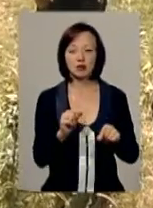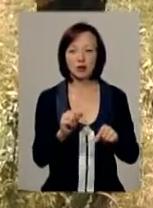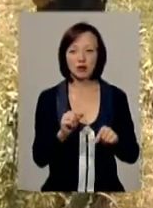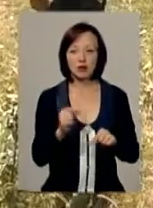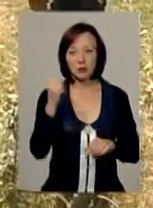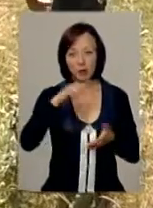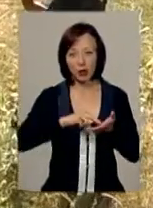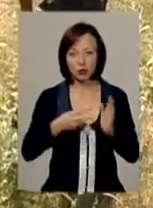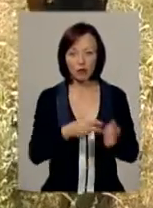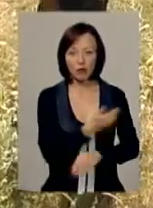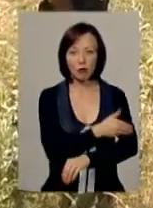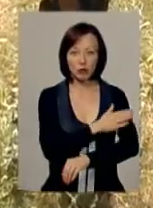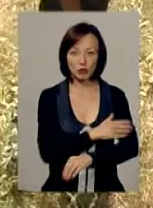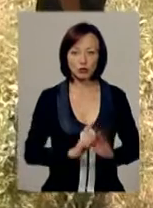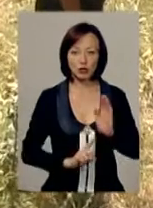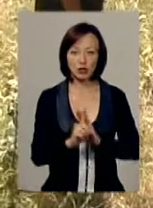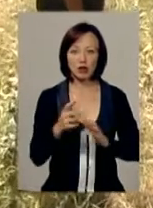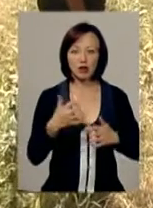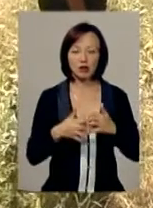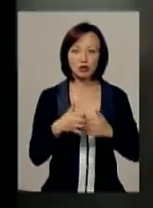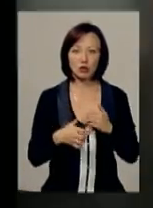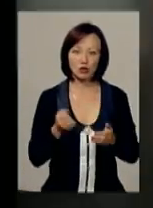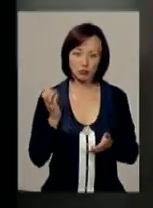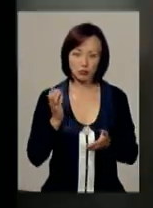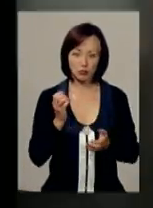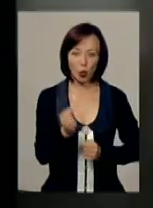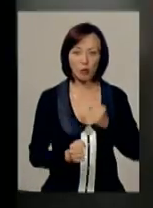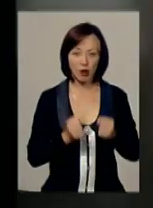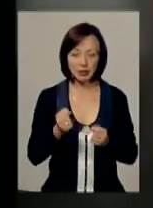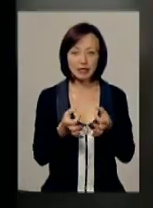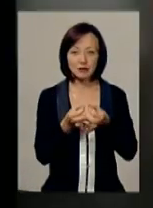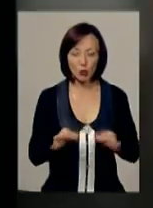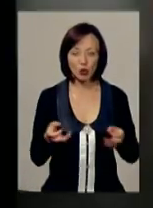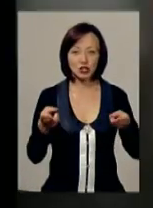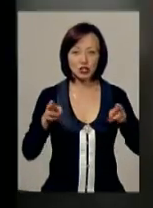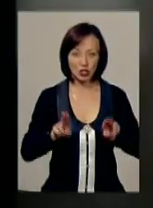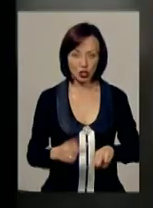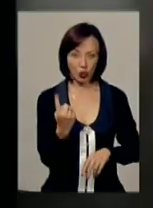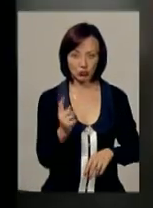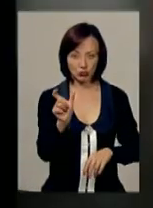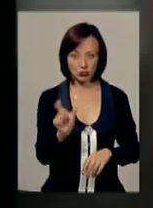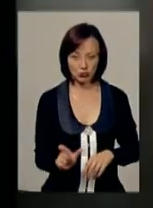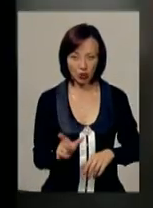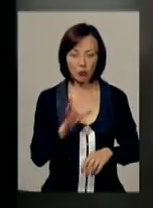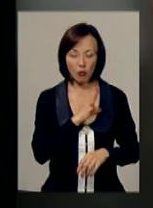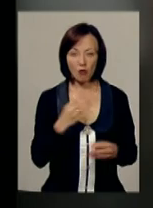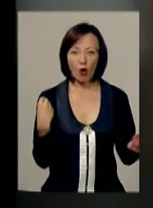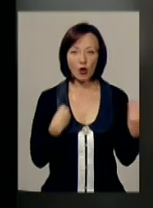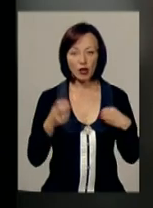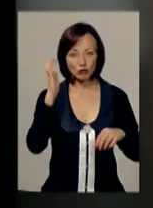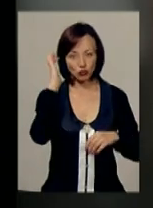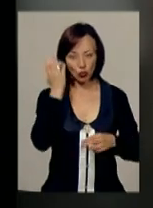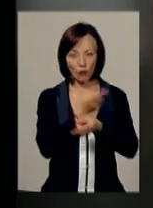Планував іменно спочатку в Херсон добратися. На свободі досі залишається Роман Гадзіна. На момент втечі був одягнений у